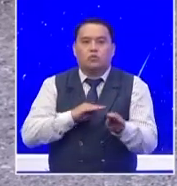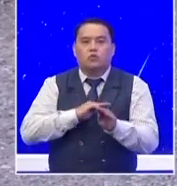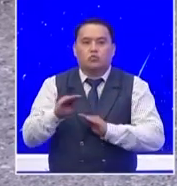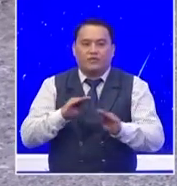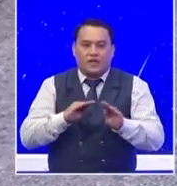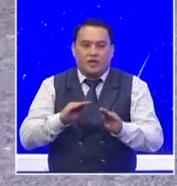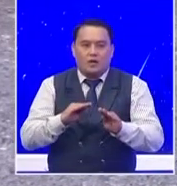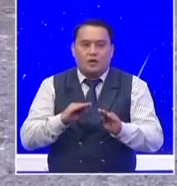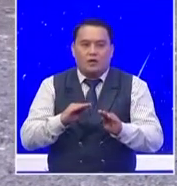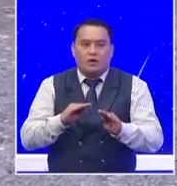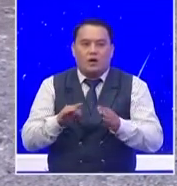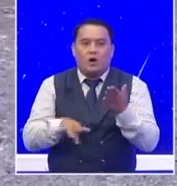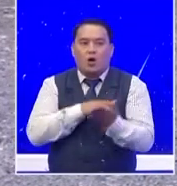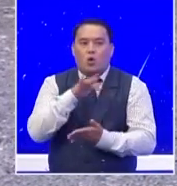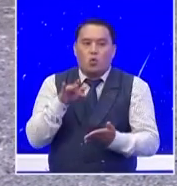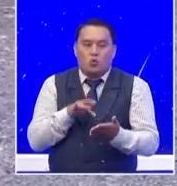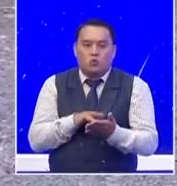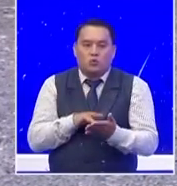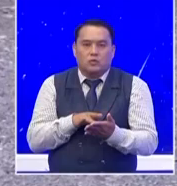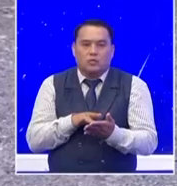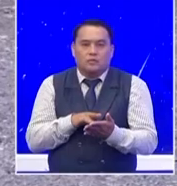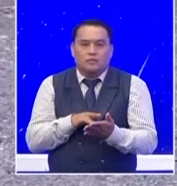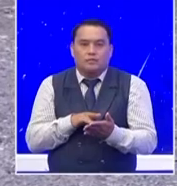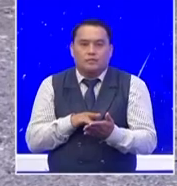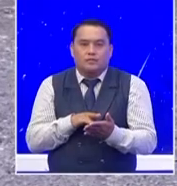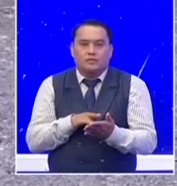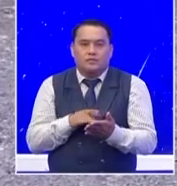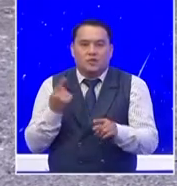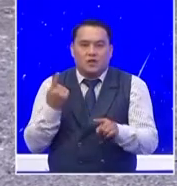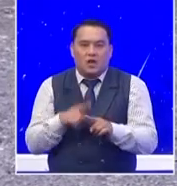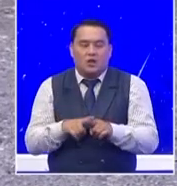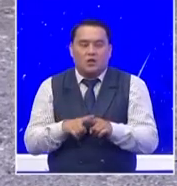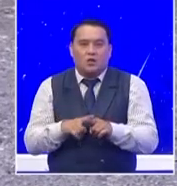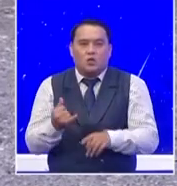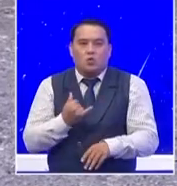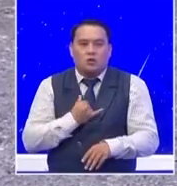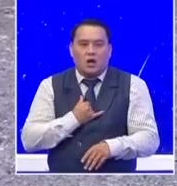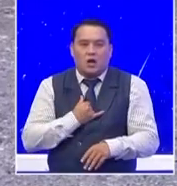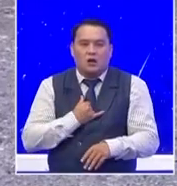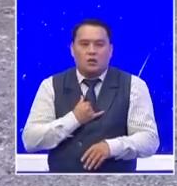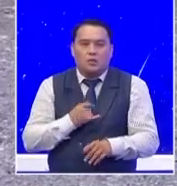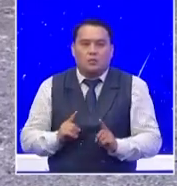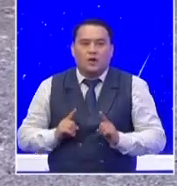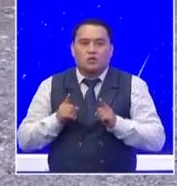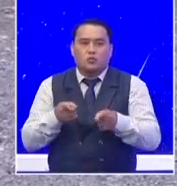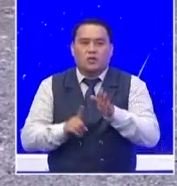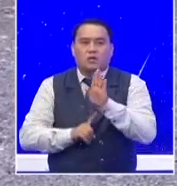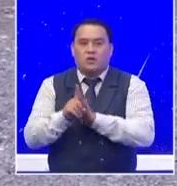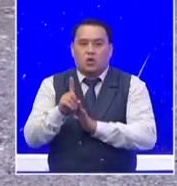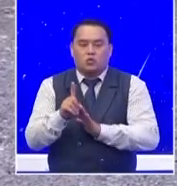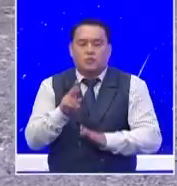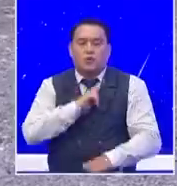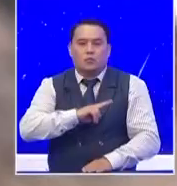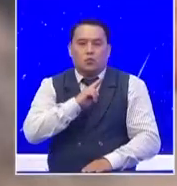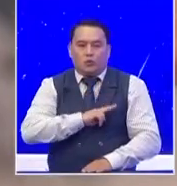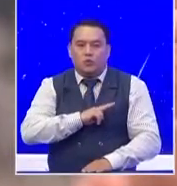на вахтовый городок. Как техника, оборудование поступит, приступаем к